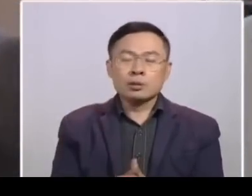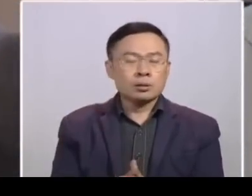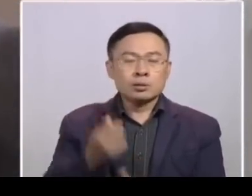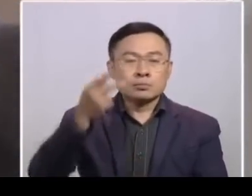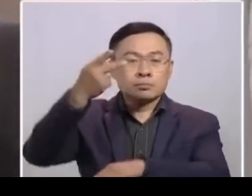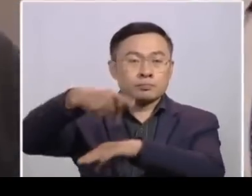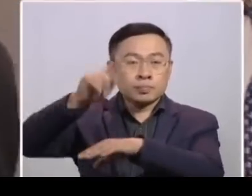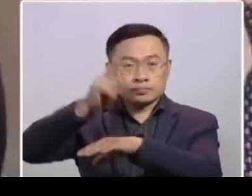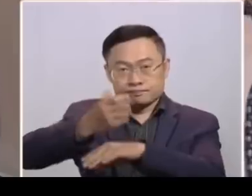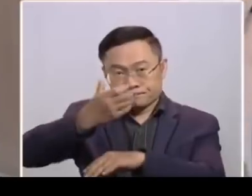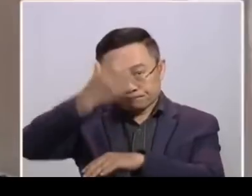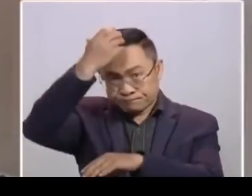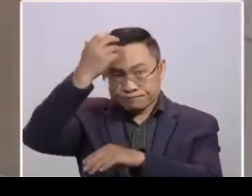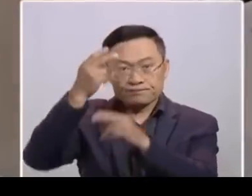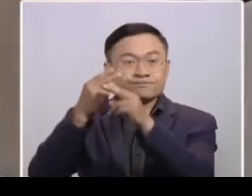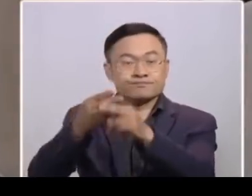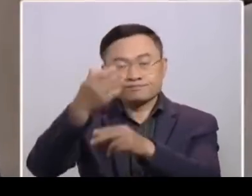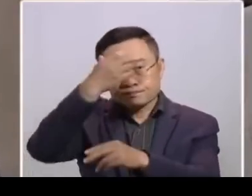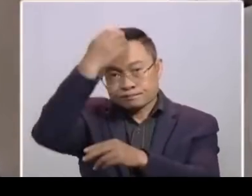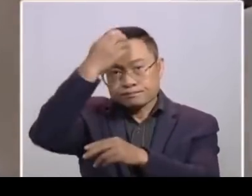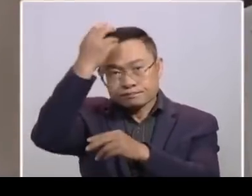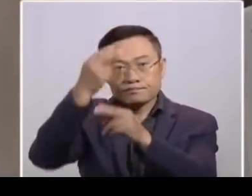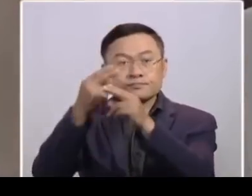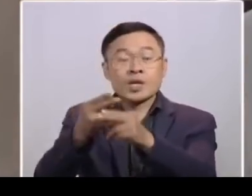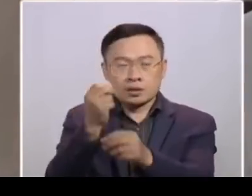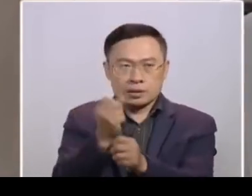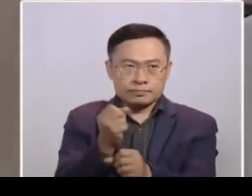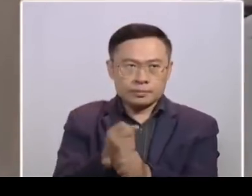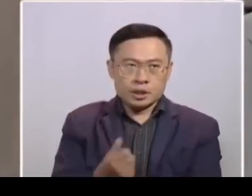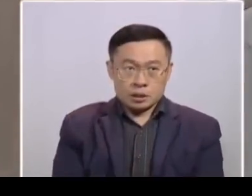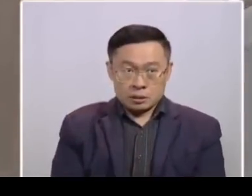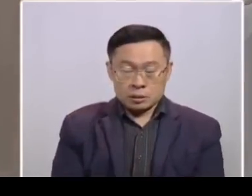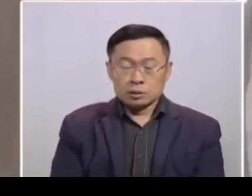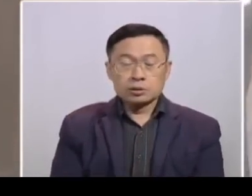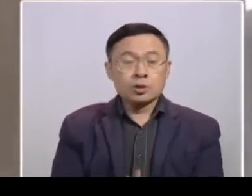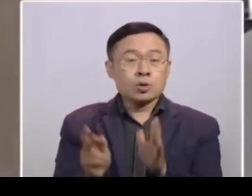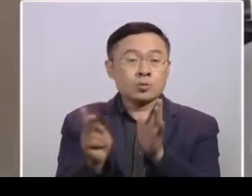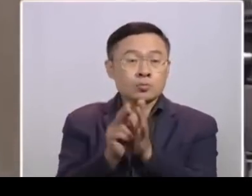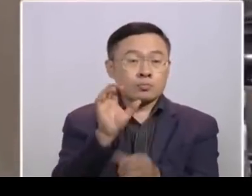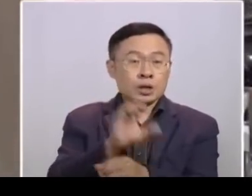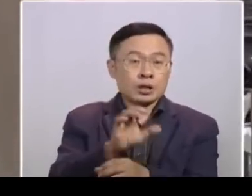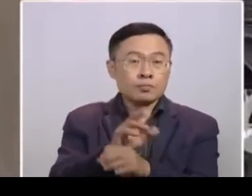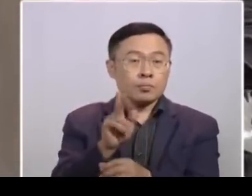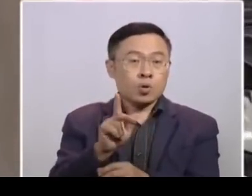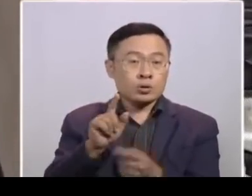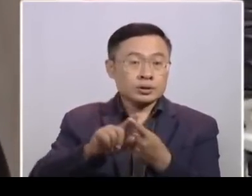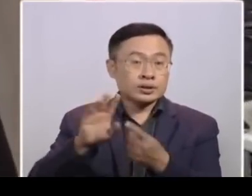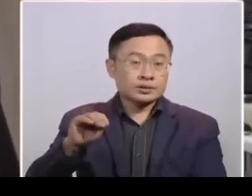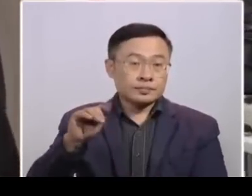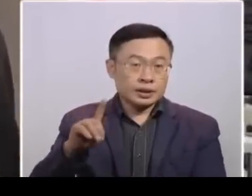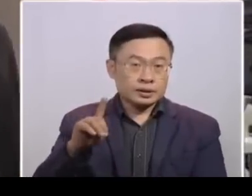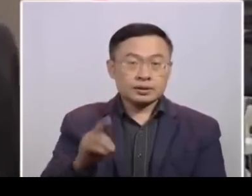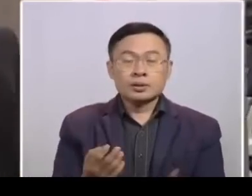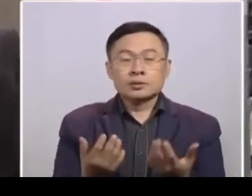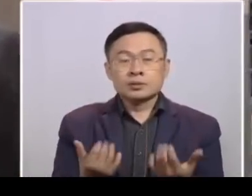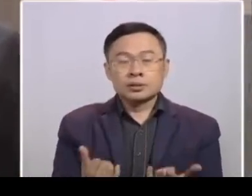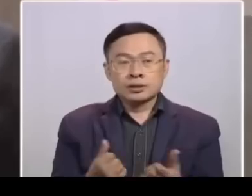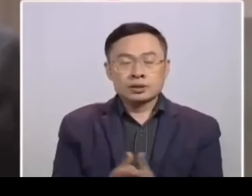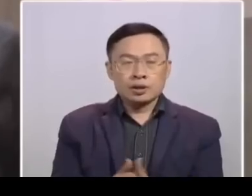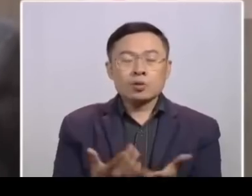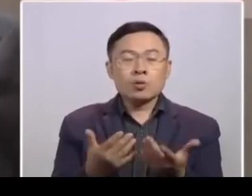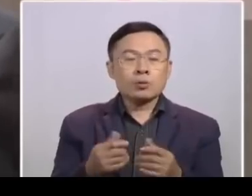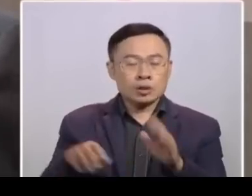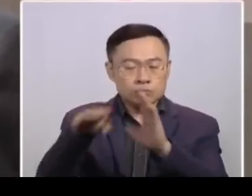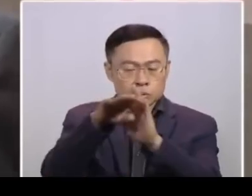โดยอ้างอิงข้อบังคับการประชุมข้อ41และเห็นว่ากระบวนการหลังจากนี้ก็จะเป็นไปตามที่ประธานสภามีนัด